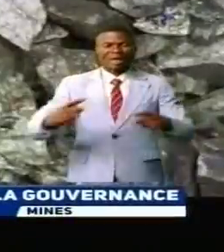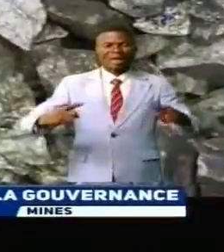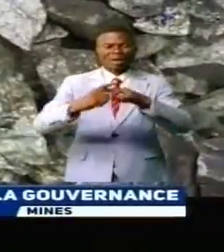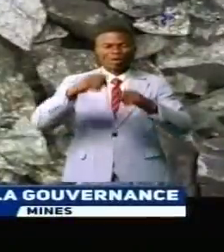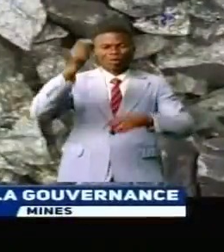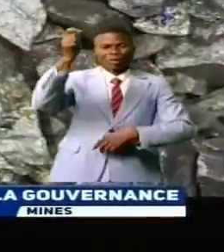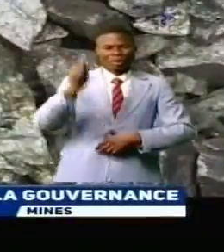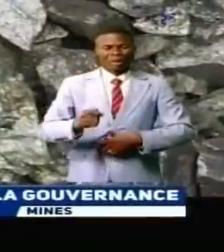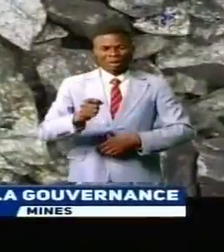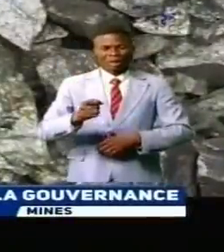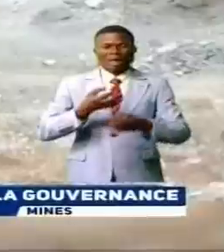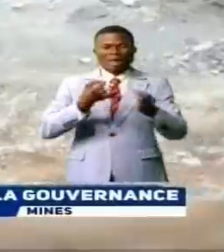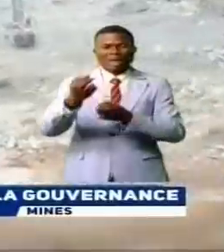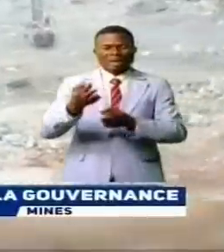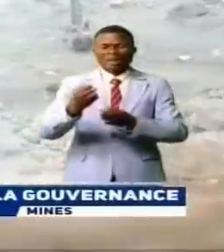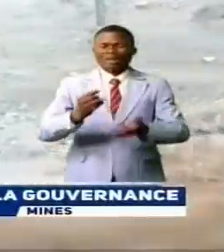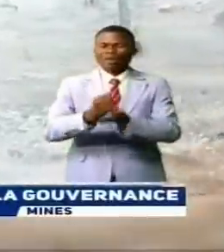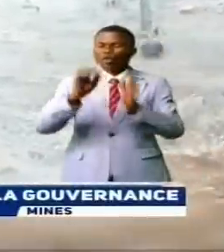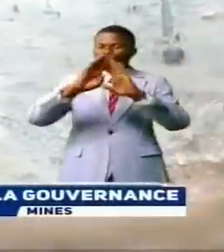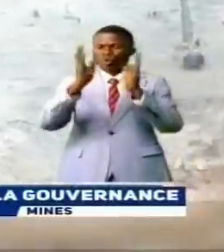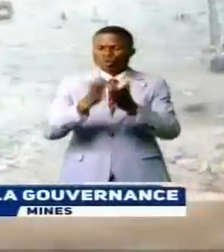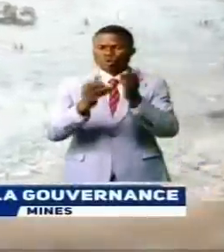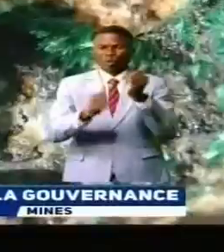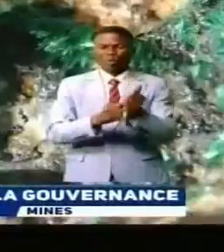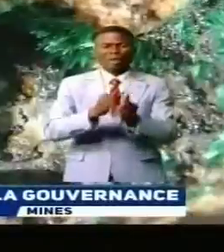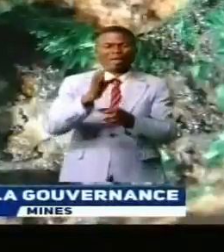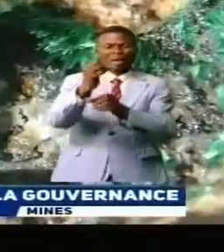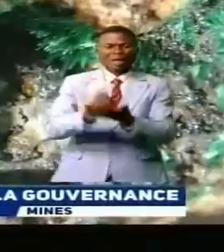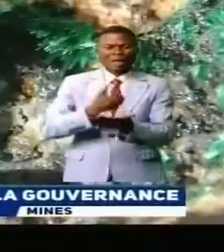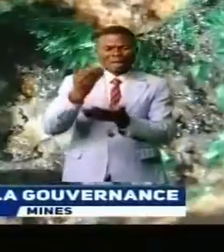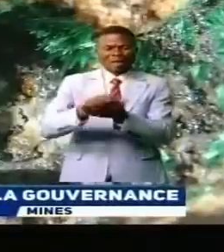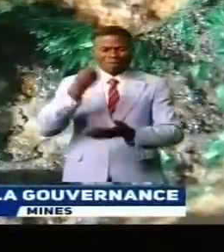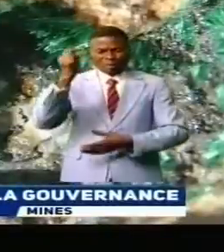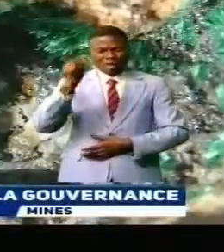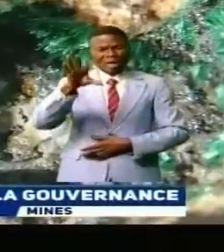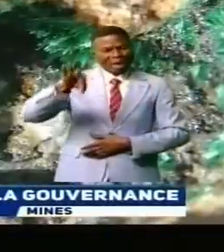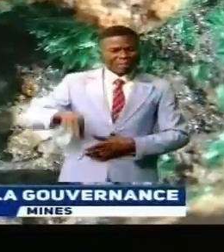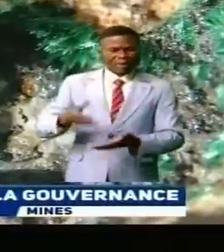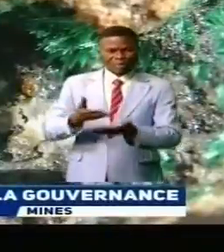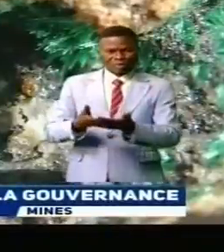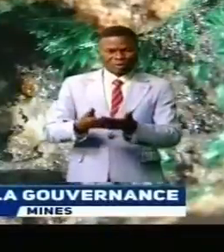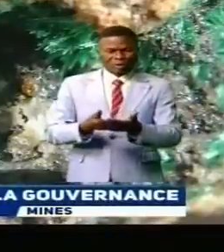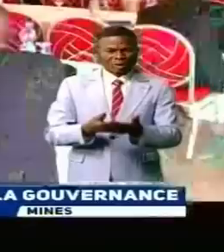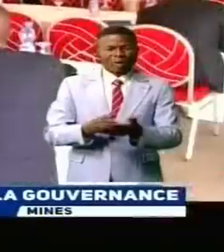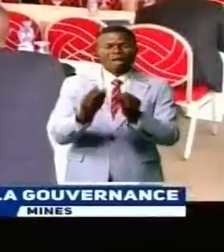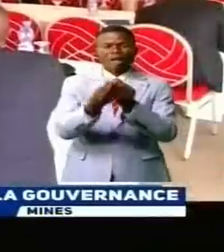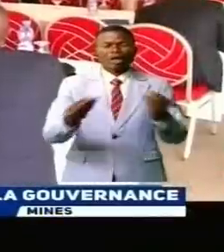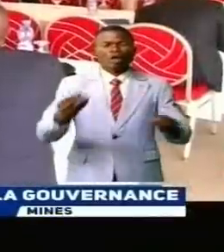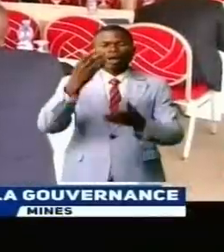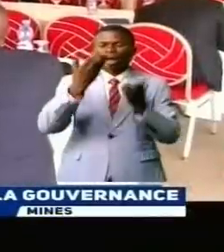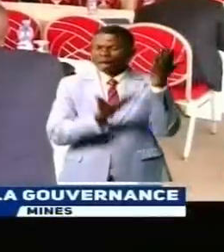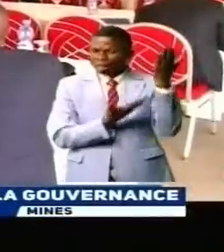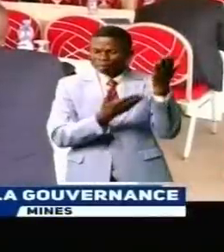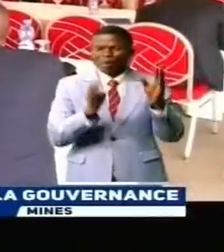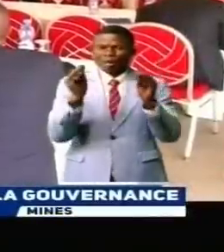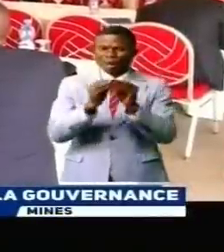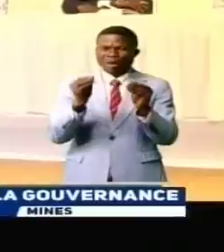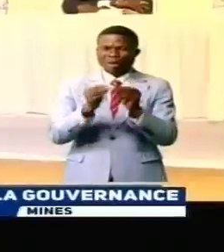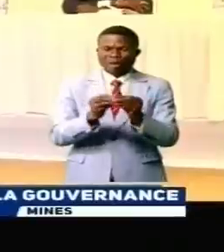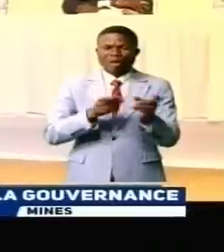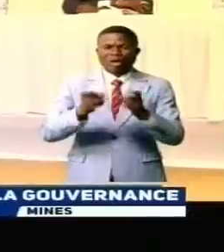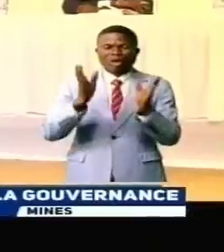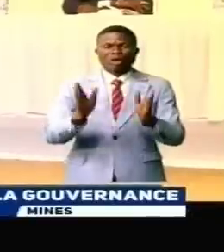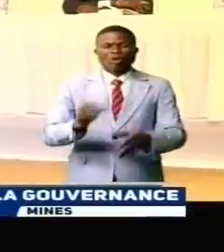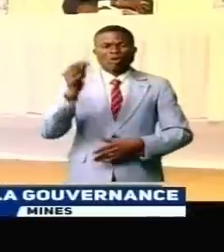faire bénéficier à ces populations des dividendes de l'exploitation minière. Telle est la résolution phare de la table ronde sur la